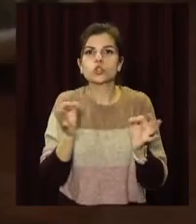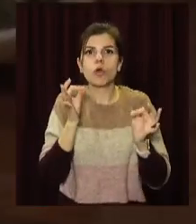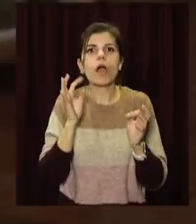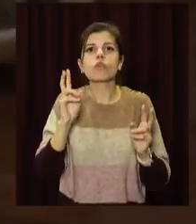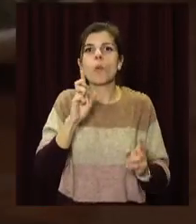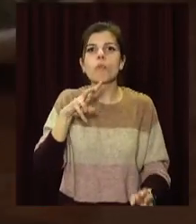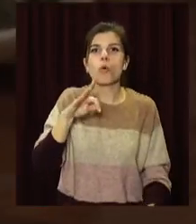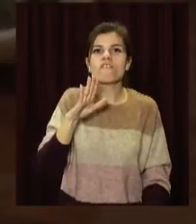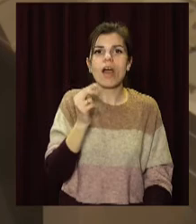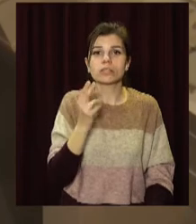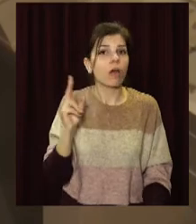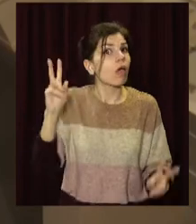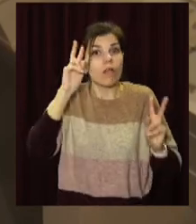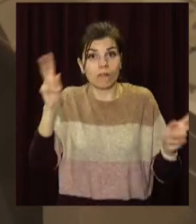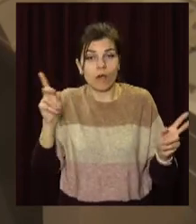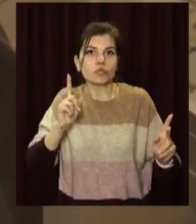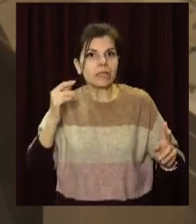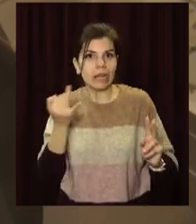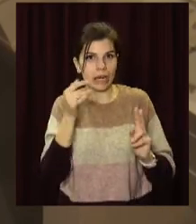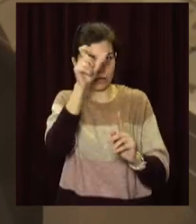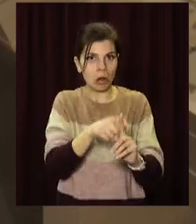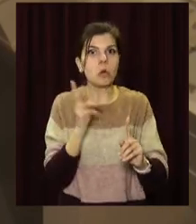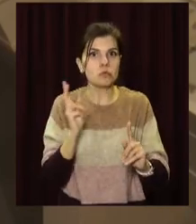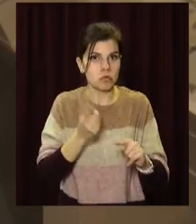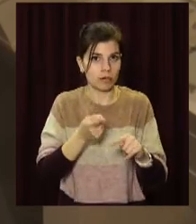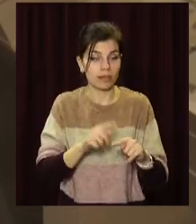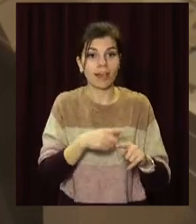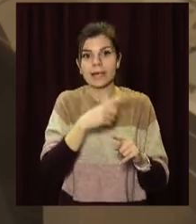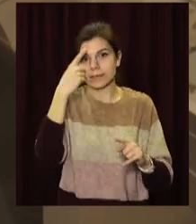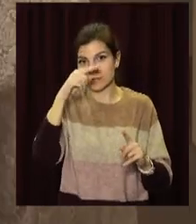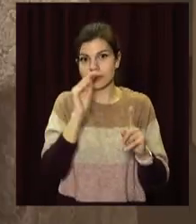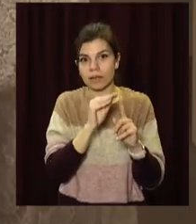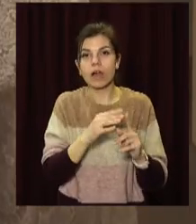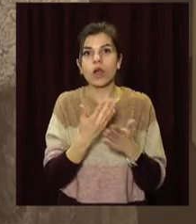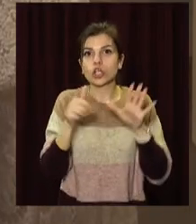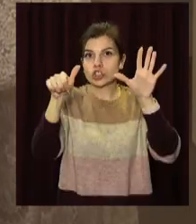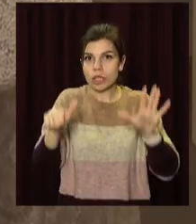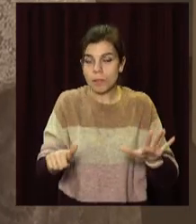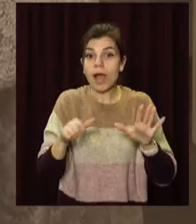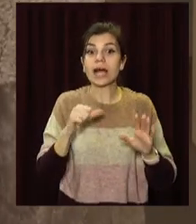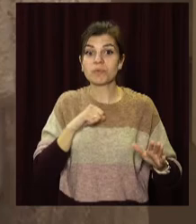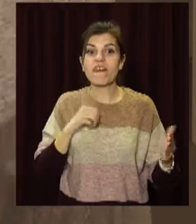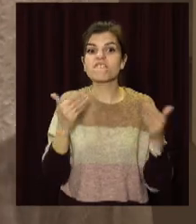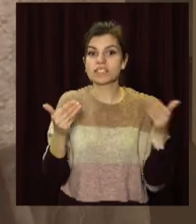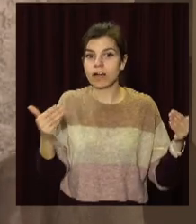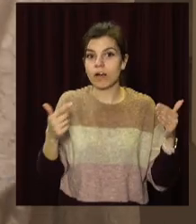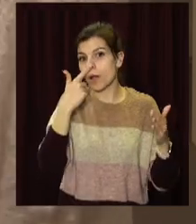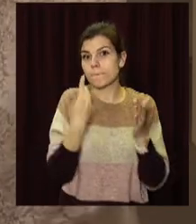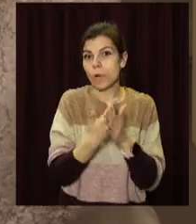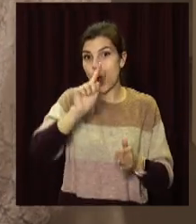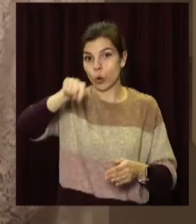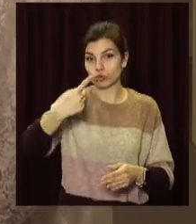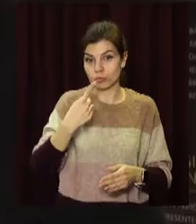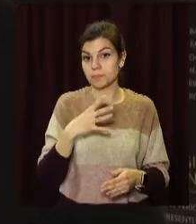про Блаватську, зацікавилися нею. Над сценарієм режисери працювали півроку, а сама вистава тривала понад